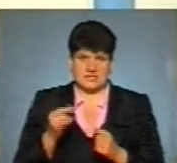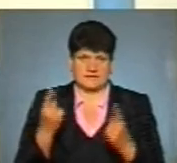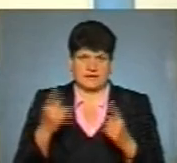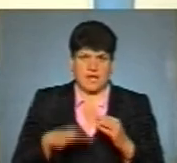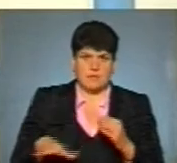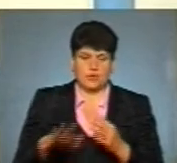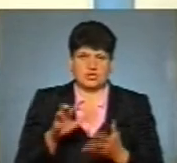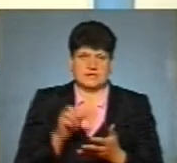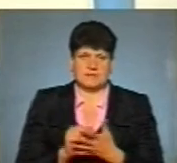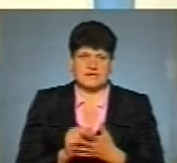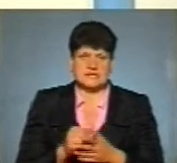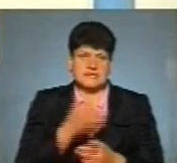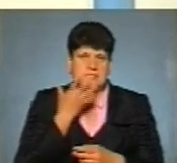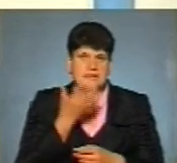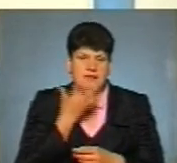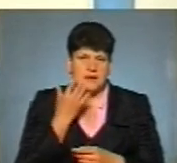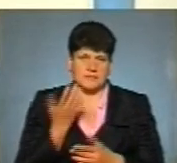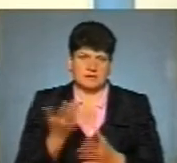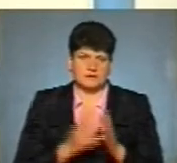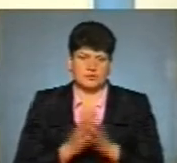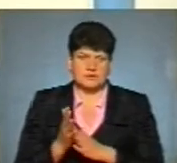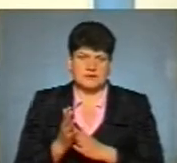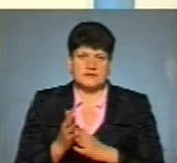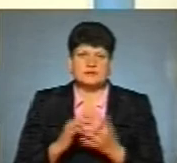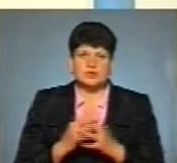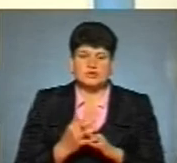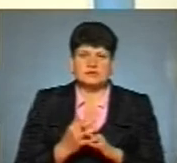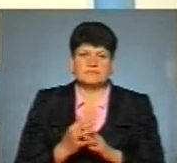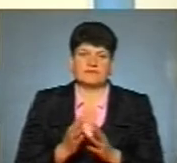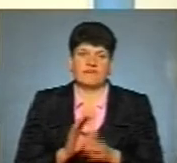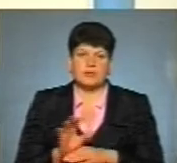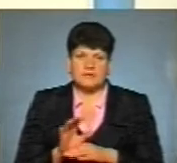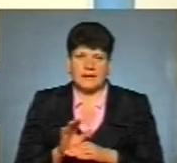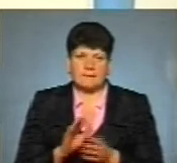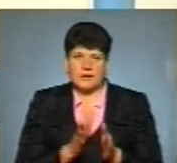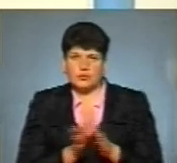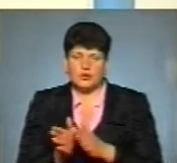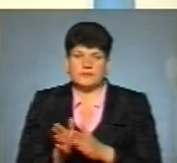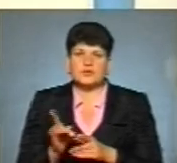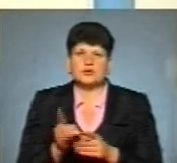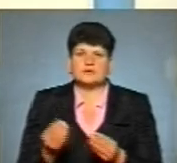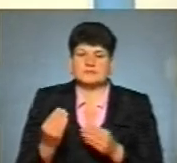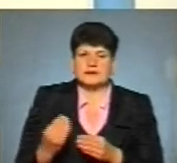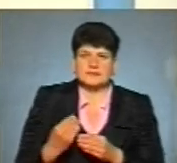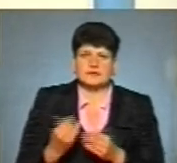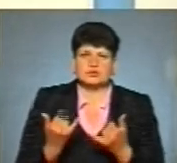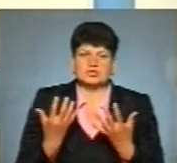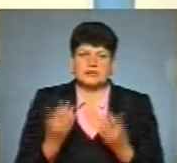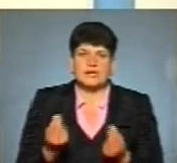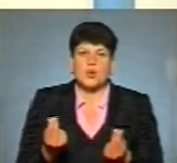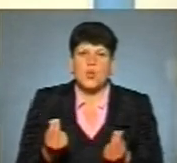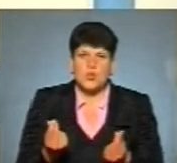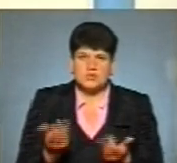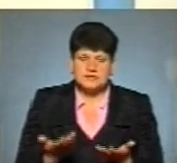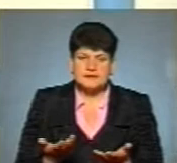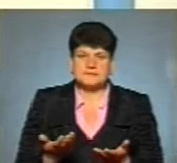займає, це південна культура. І, тобто аграрії переорієнтовуються на ті культури, які приносять на сьогоднішній день кошти,